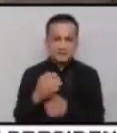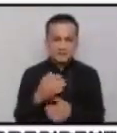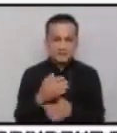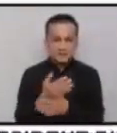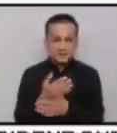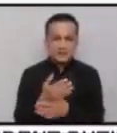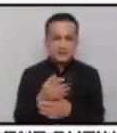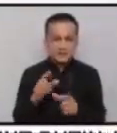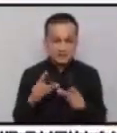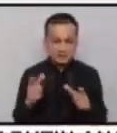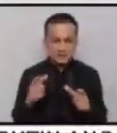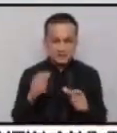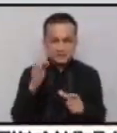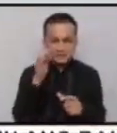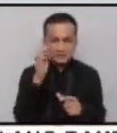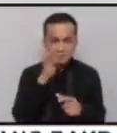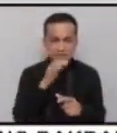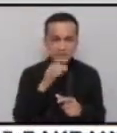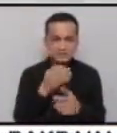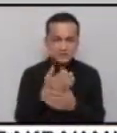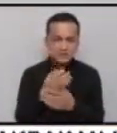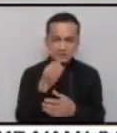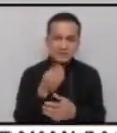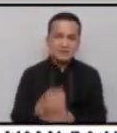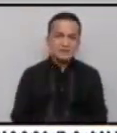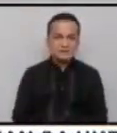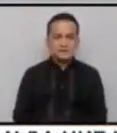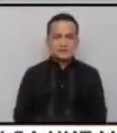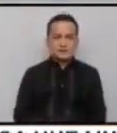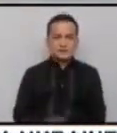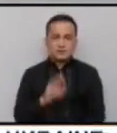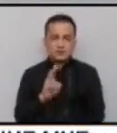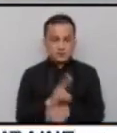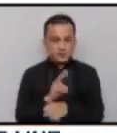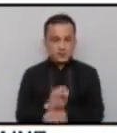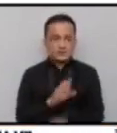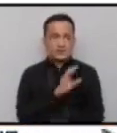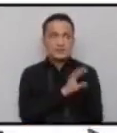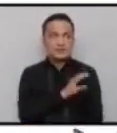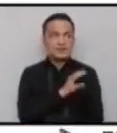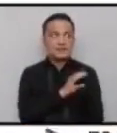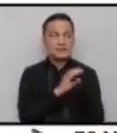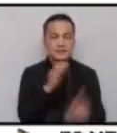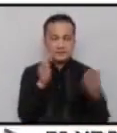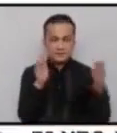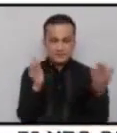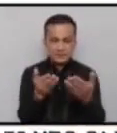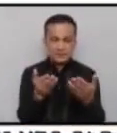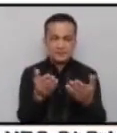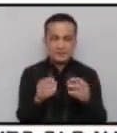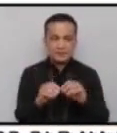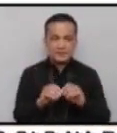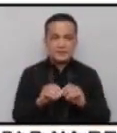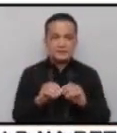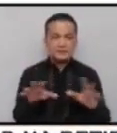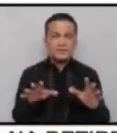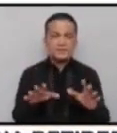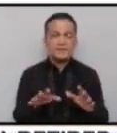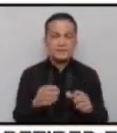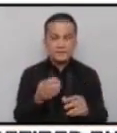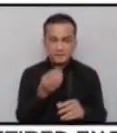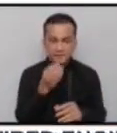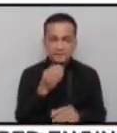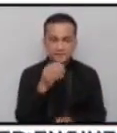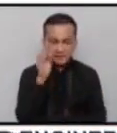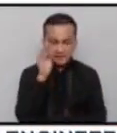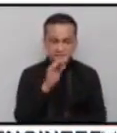iba. Kaya gamitin natin itong katangian na ito upang maipakilala at maipalaganap natin ang mga pagkain